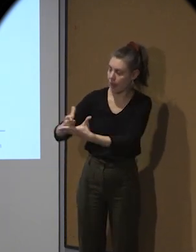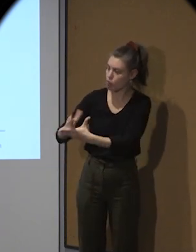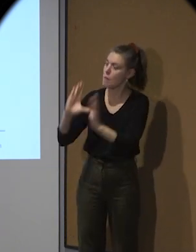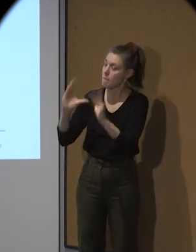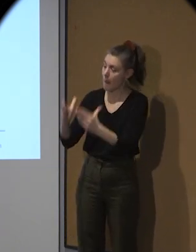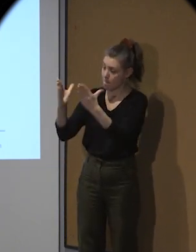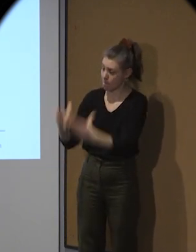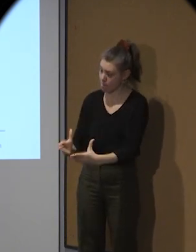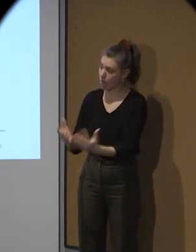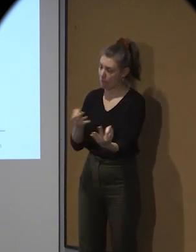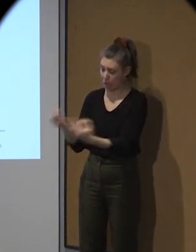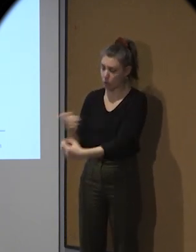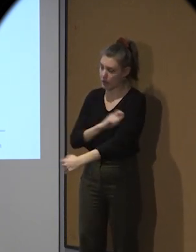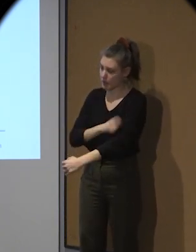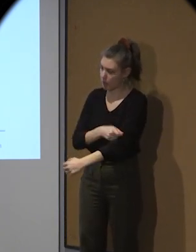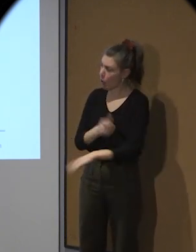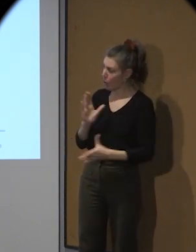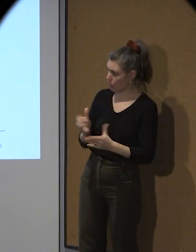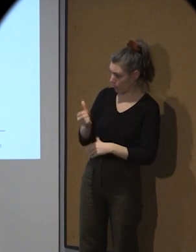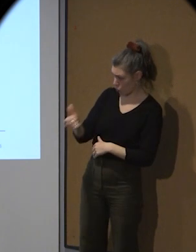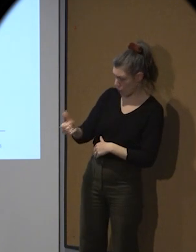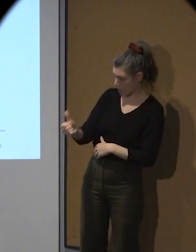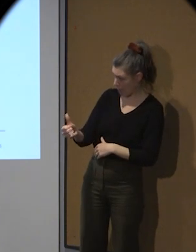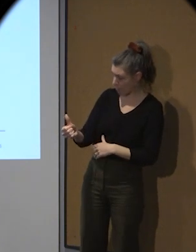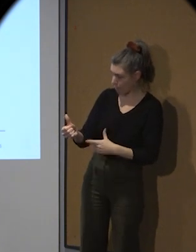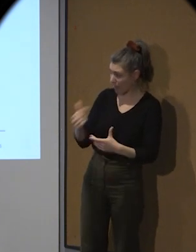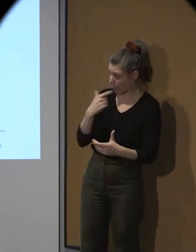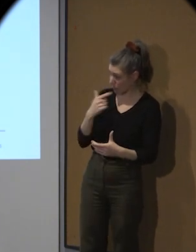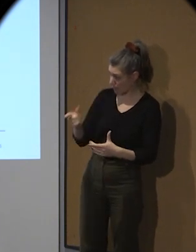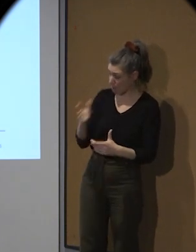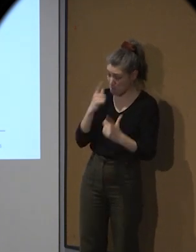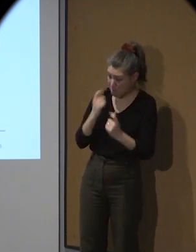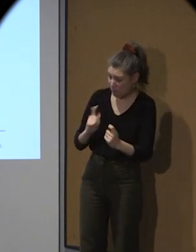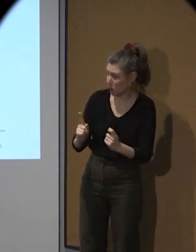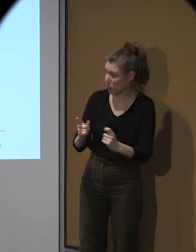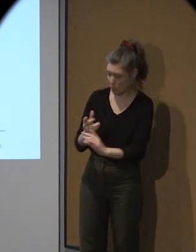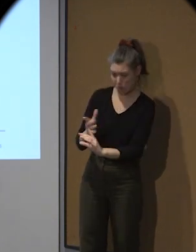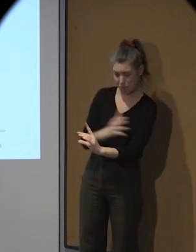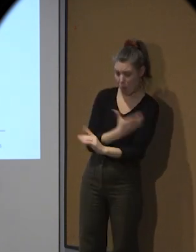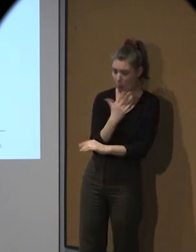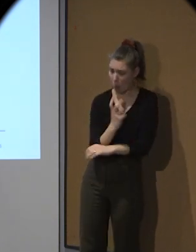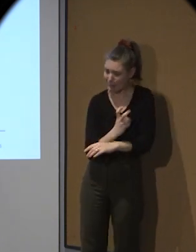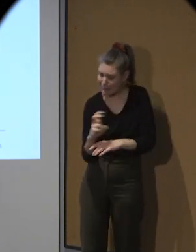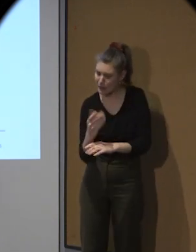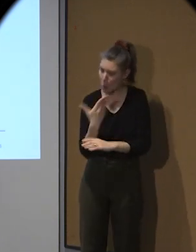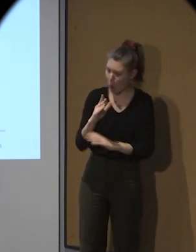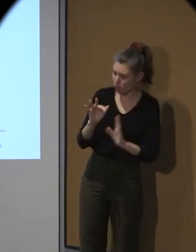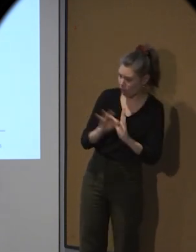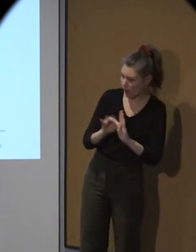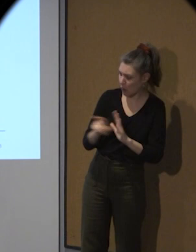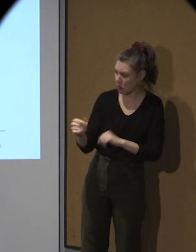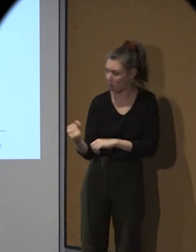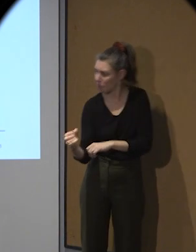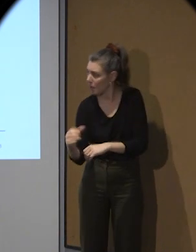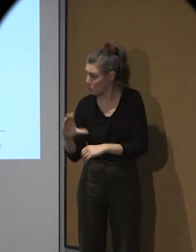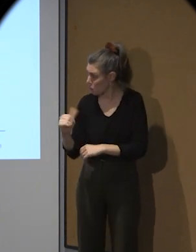a négligé les différents symptômes qui sont décrits sur le document Les 10 règles d'or ou est-ce que la mort